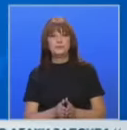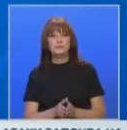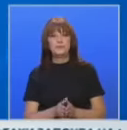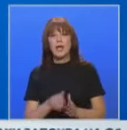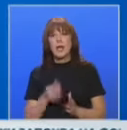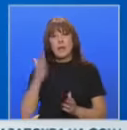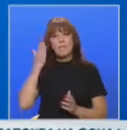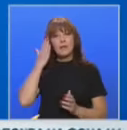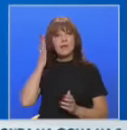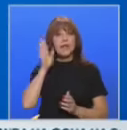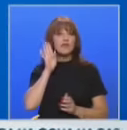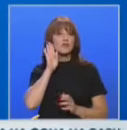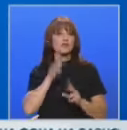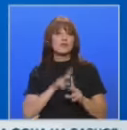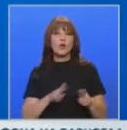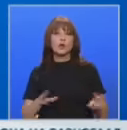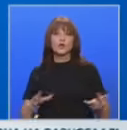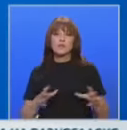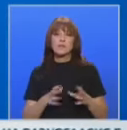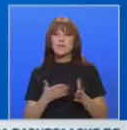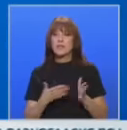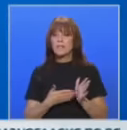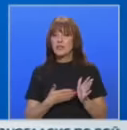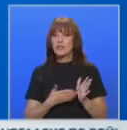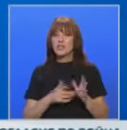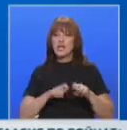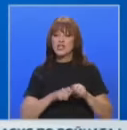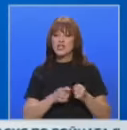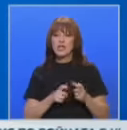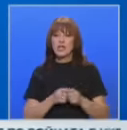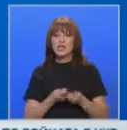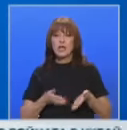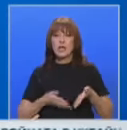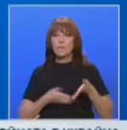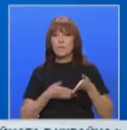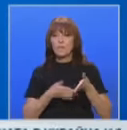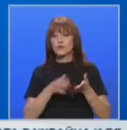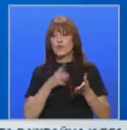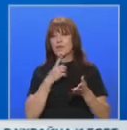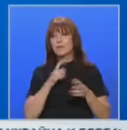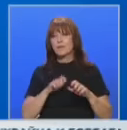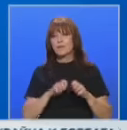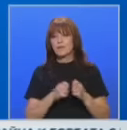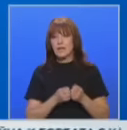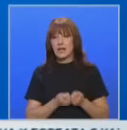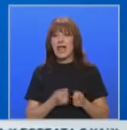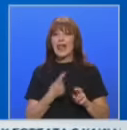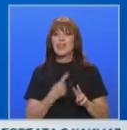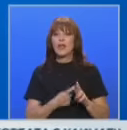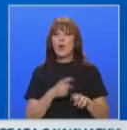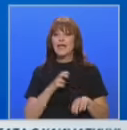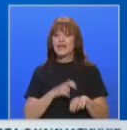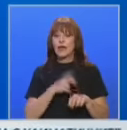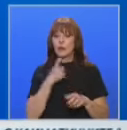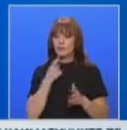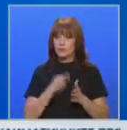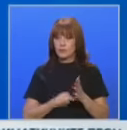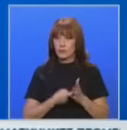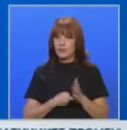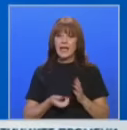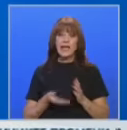Премиерът беше изслушан в Народното събрание за причините, щетите и помощта за пострадалите. Николай Денков отново потвърди, че през